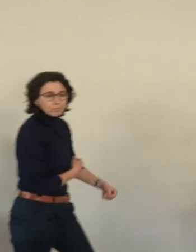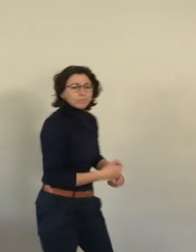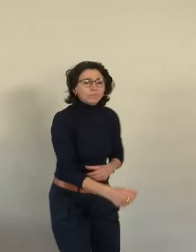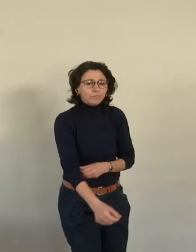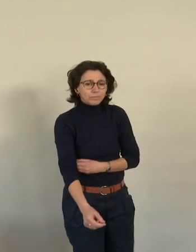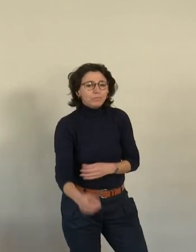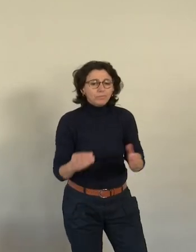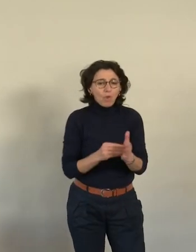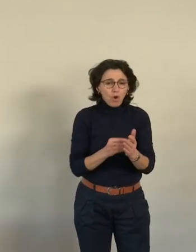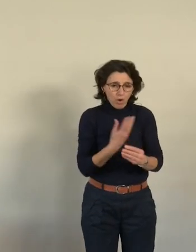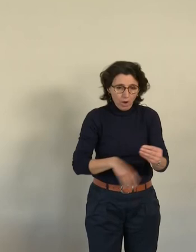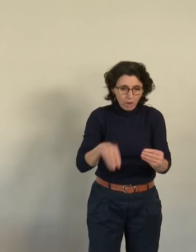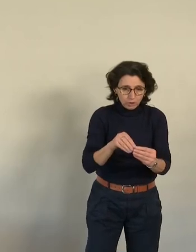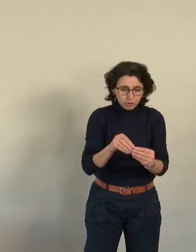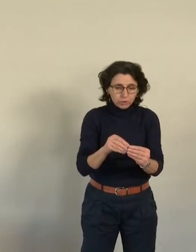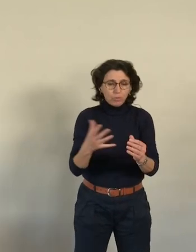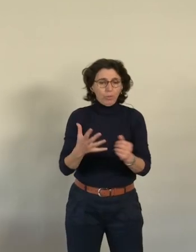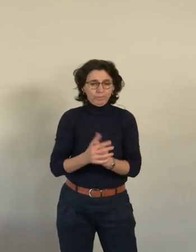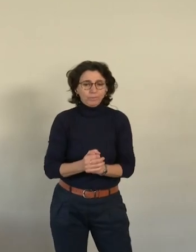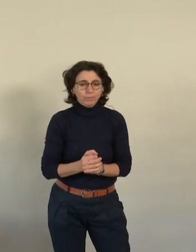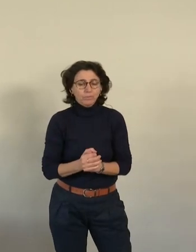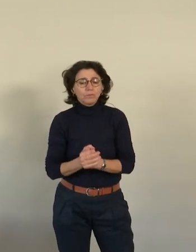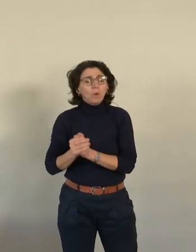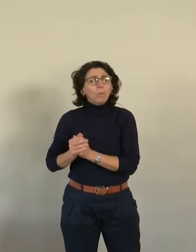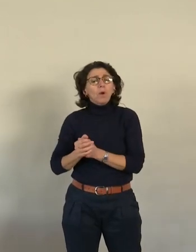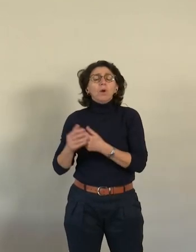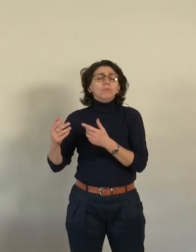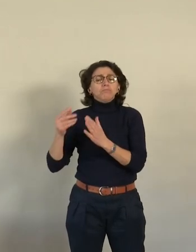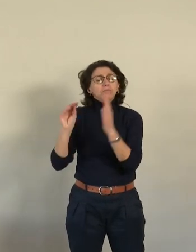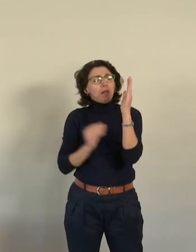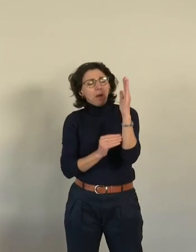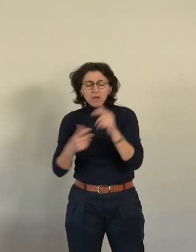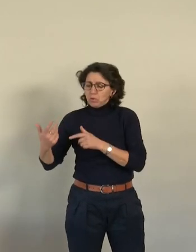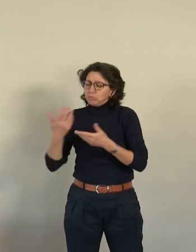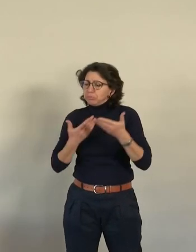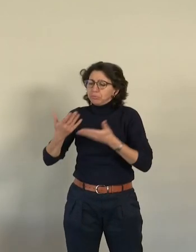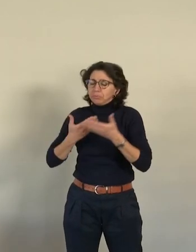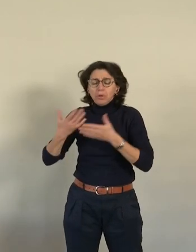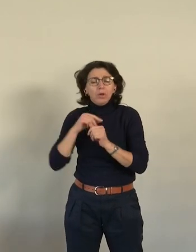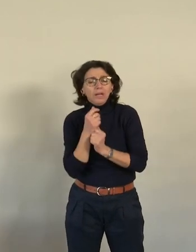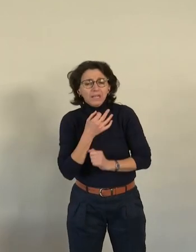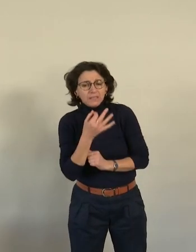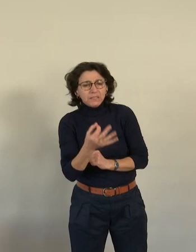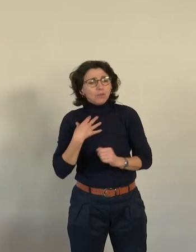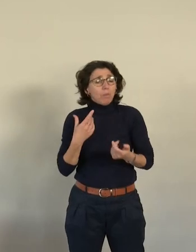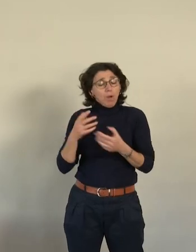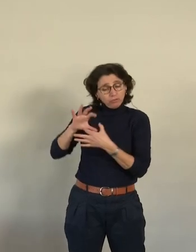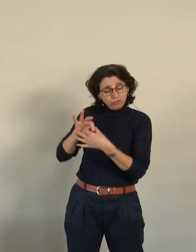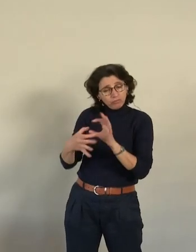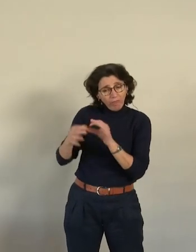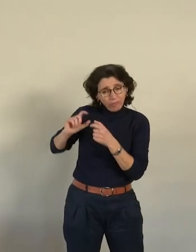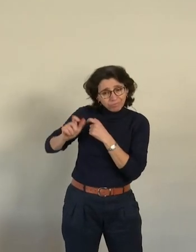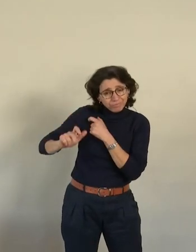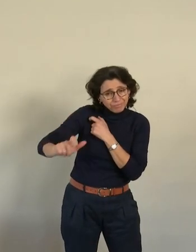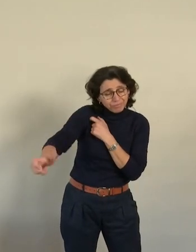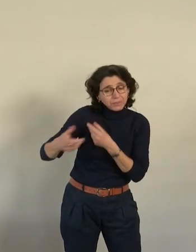choqués par le mépris que vous signifiez dans la délibération à toute la chaîne de distribution de l'aide alimentaire au plus démunis